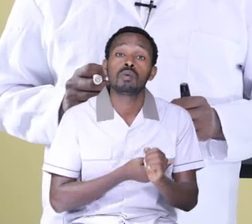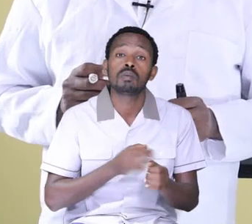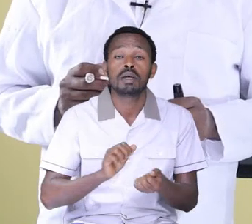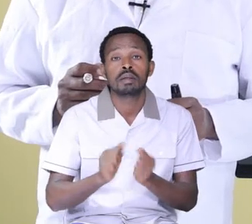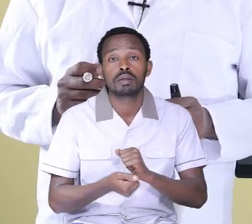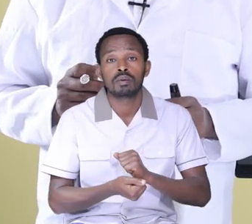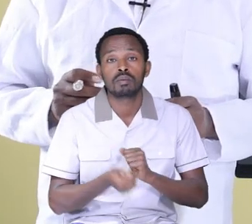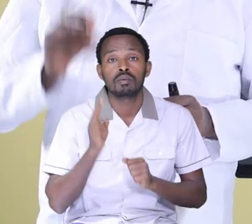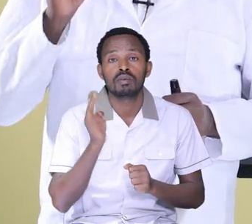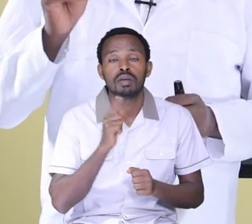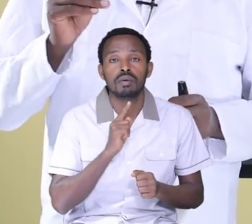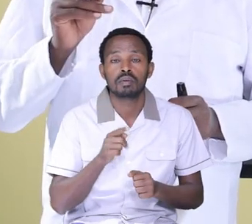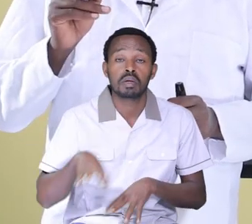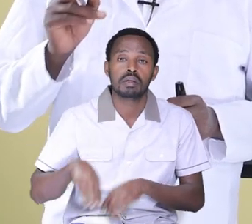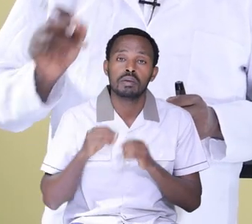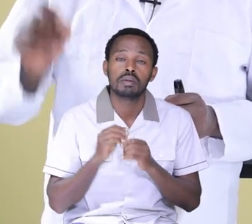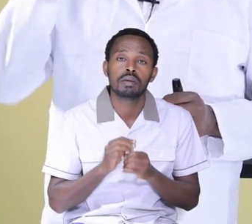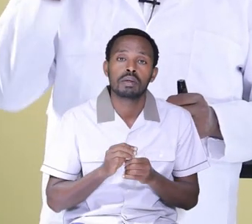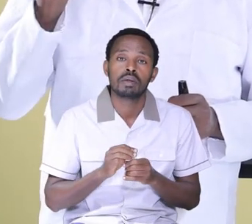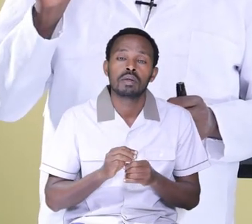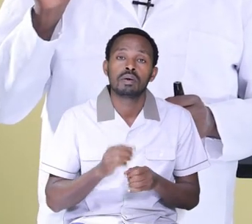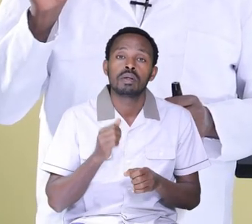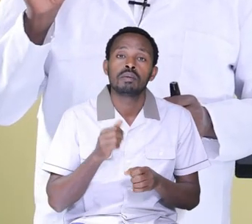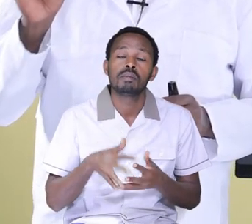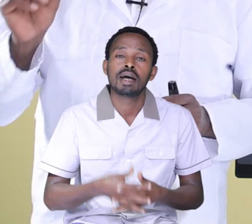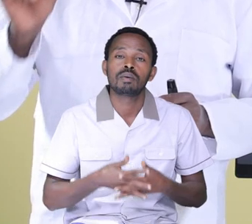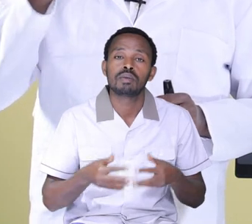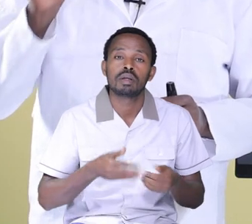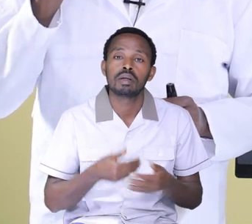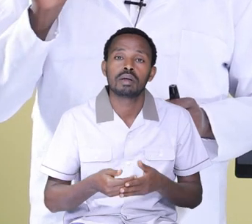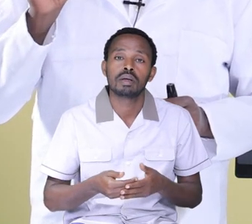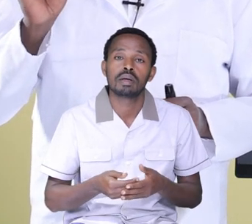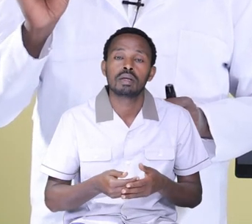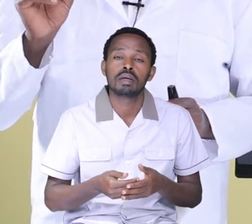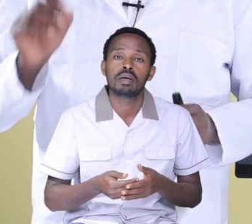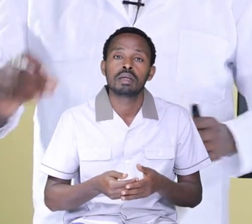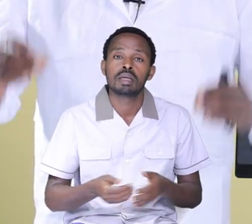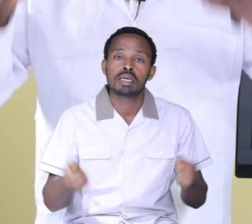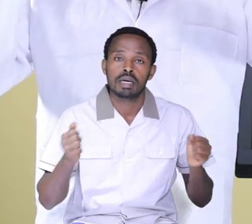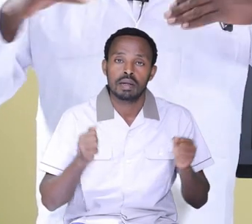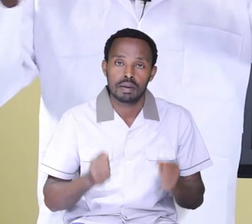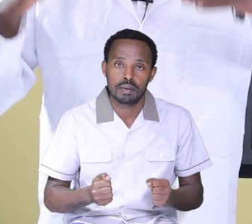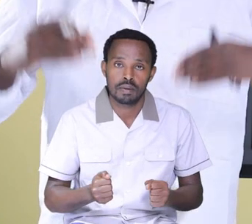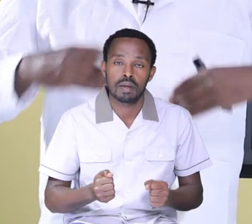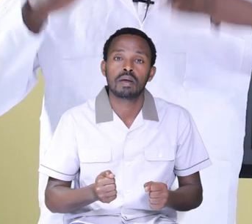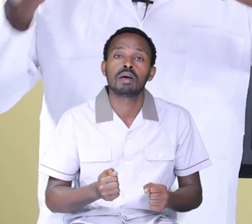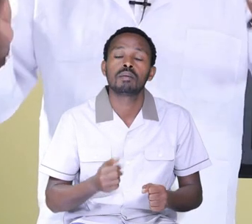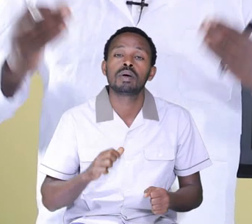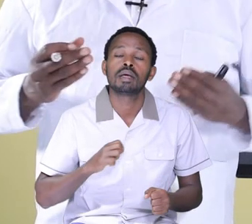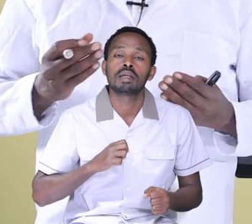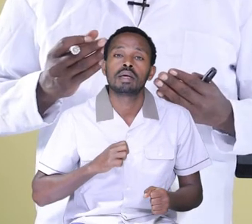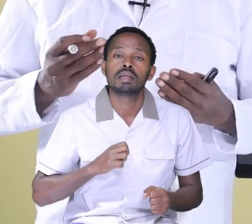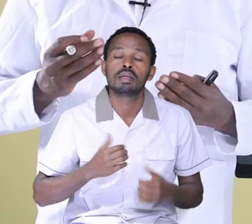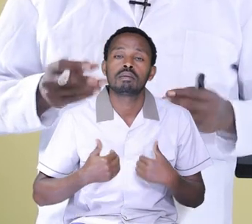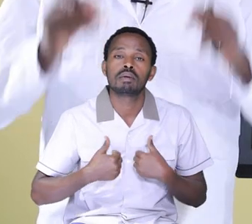gargaarudha. Barattoota maashinoonni salphoon annisaa mataa isaanii yookaan annisaa ofii isaanii hin